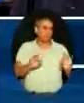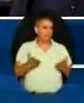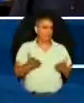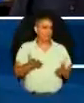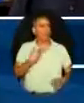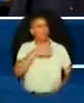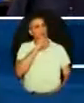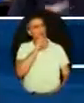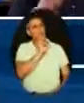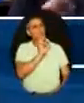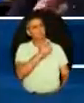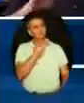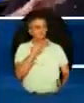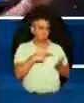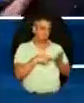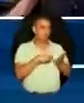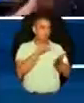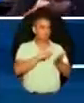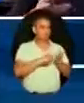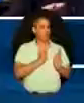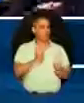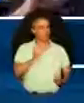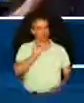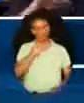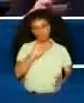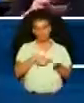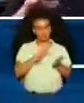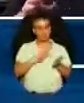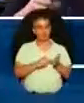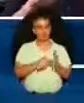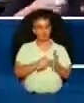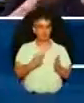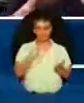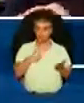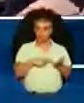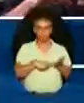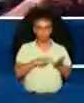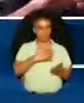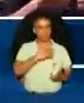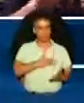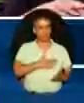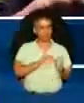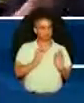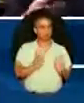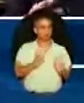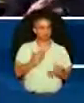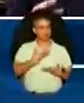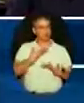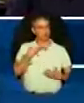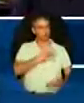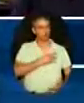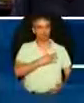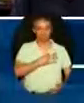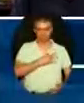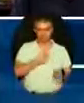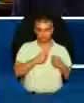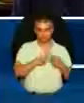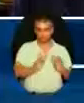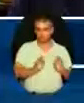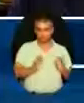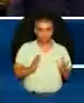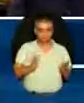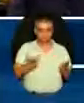באמת נדבר לגופו של עניין, נניח שיש לו כוונות אישיות, נניח שזה פוליטיקה, נניח שזה רצון לקבל תשומת לב, לגופו של